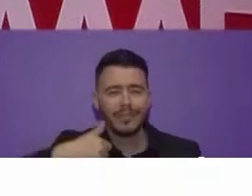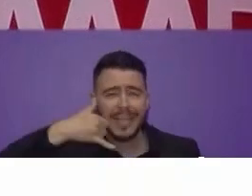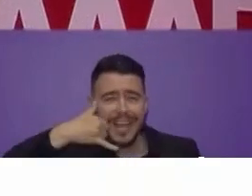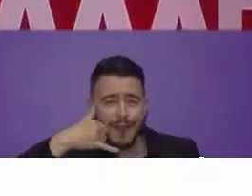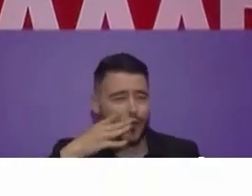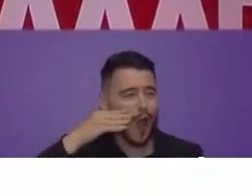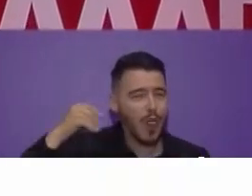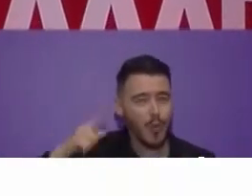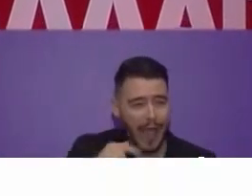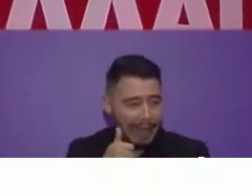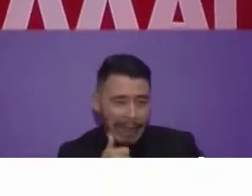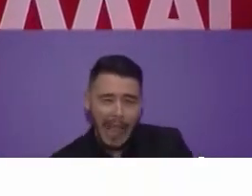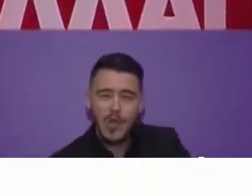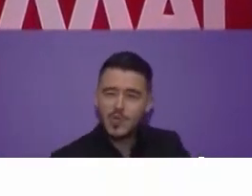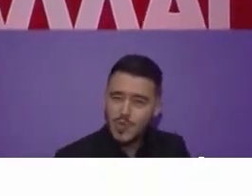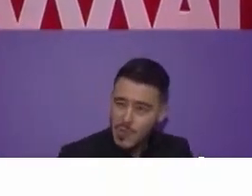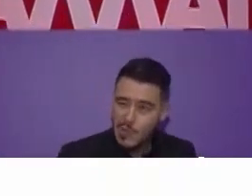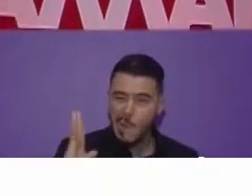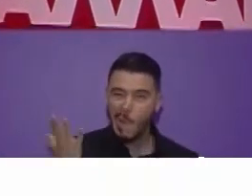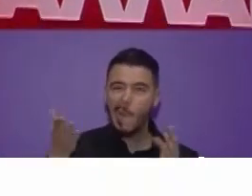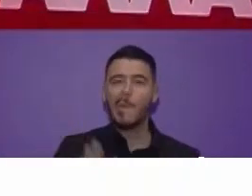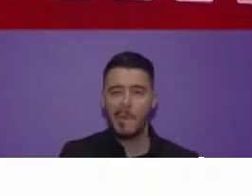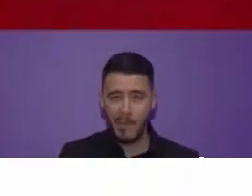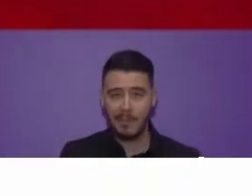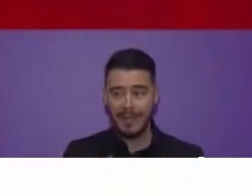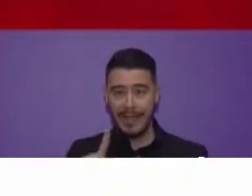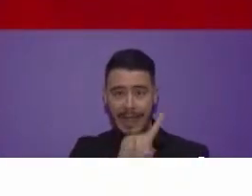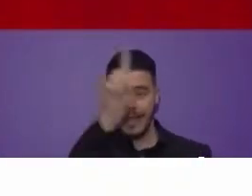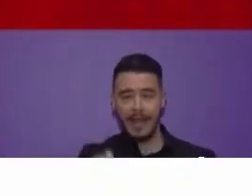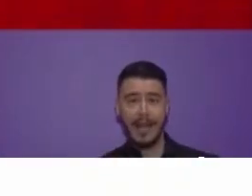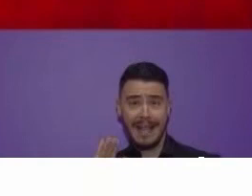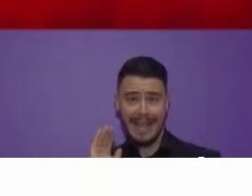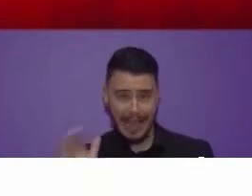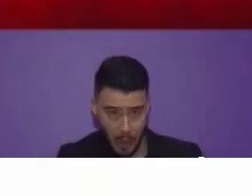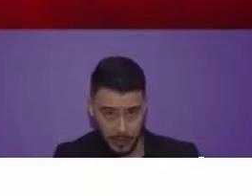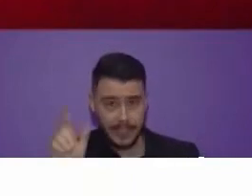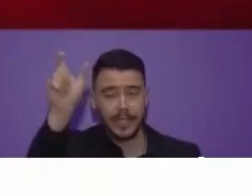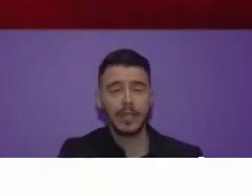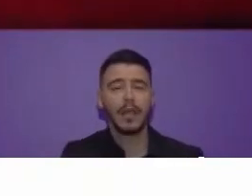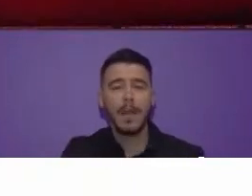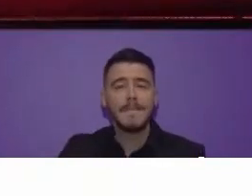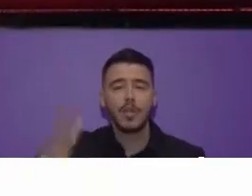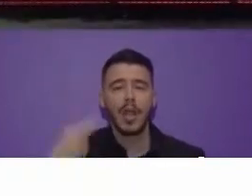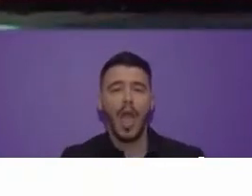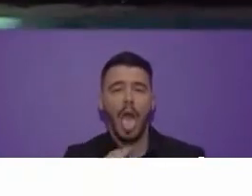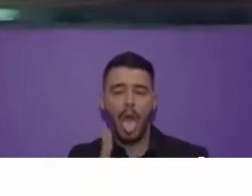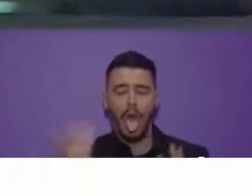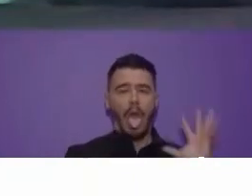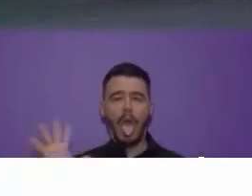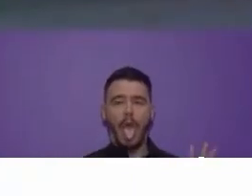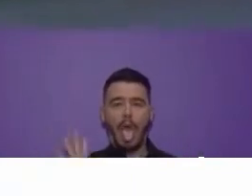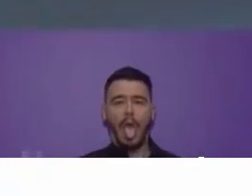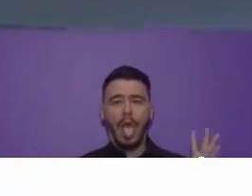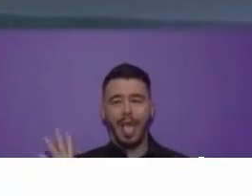ερώτηση έπαθε τρικυμία και είπε όσα δεν τολμούσε να πει όλο